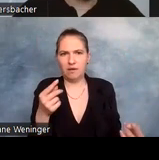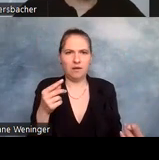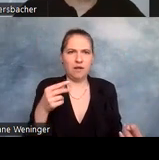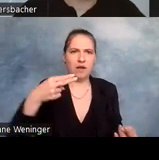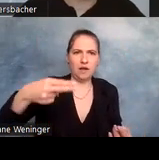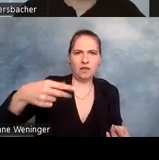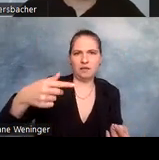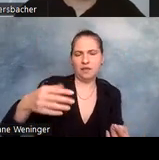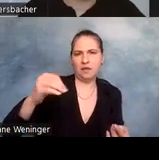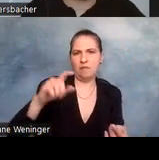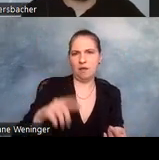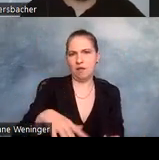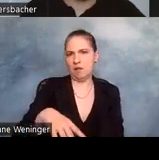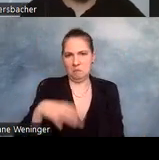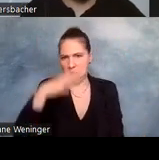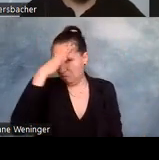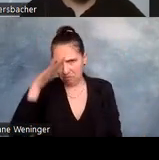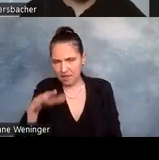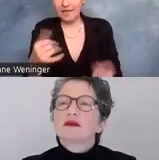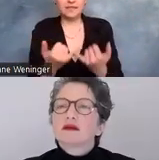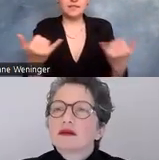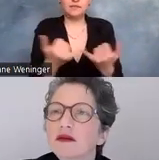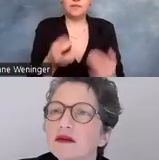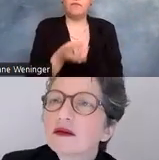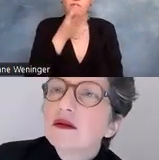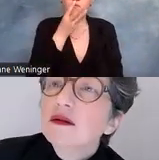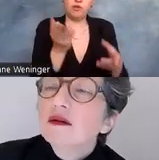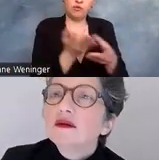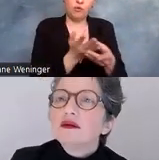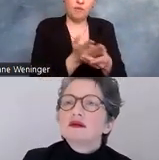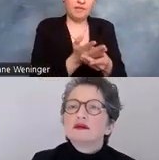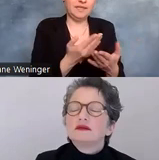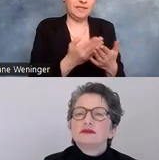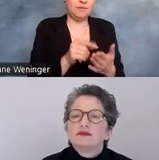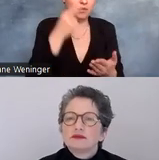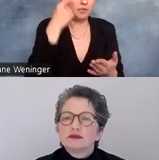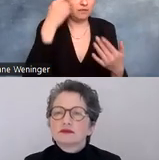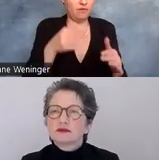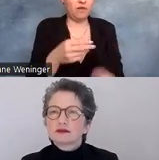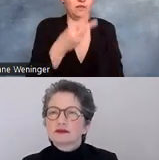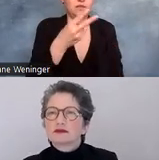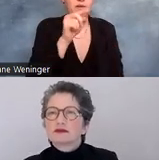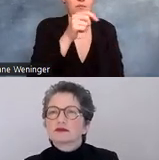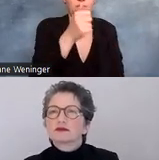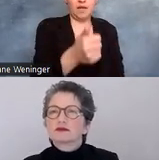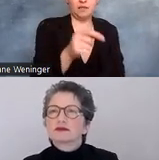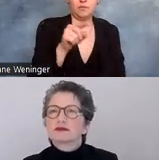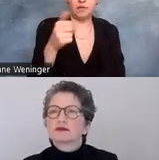HTML auskennt, kann man sich das auch vorstellen wie so ein Word-Dokument. Und dann wird es halt auch nicht Sinn machen, dass der Punkt